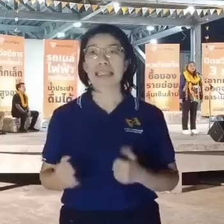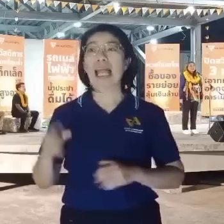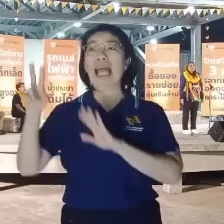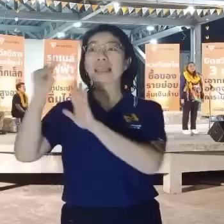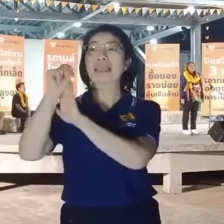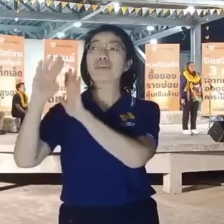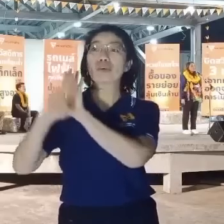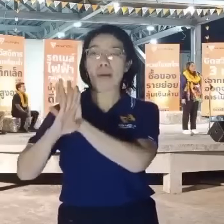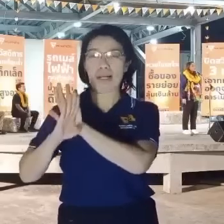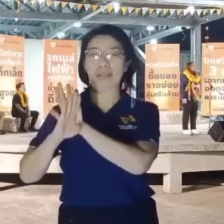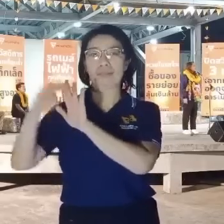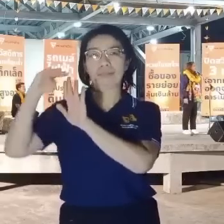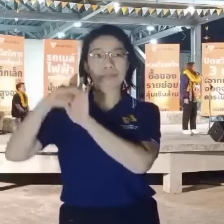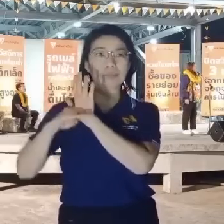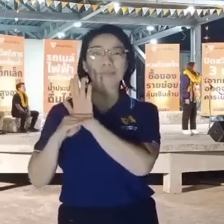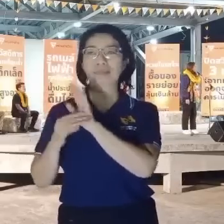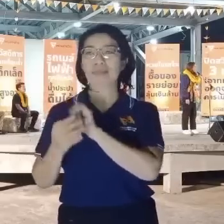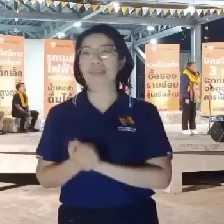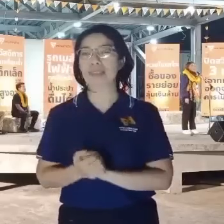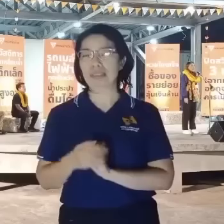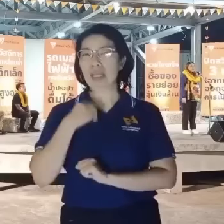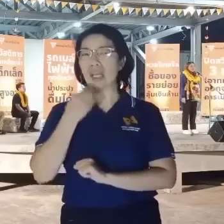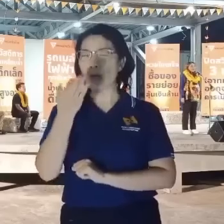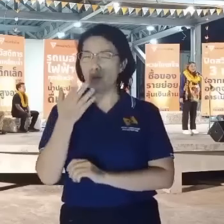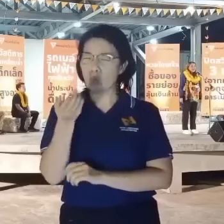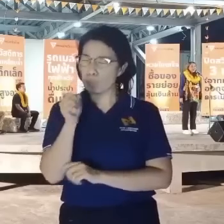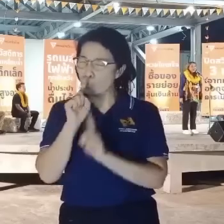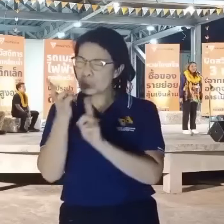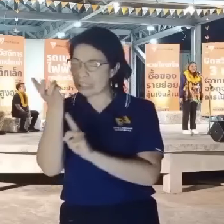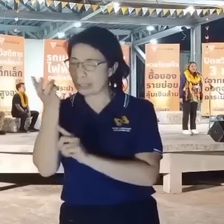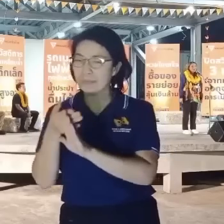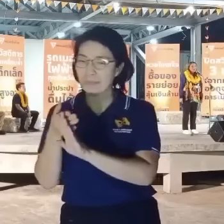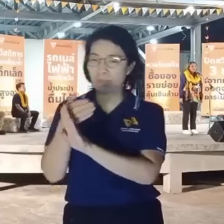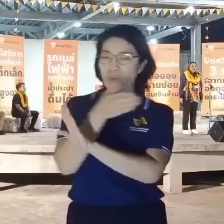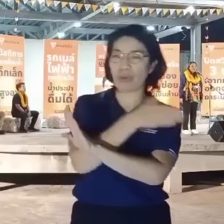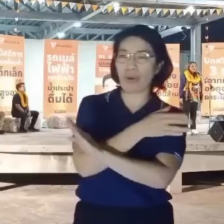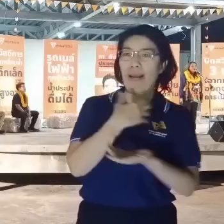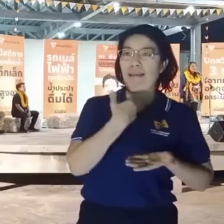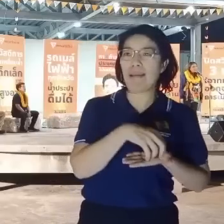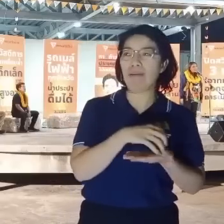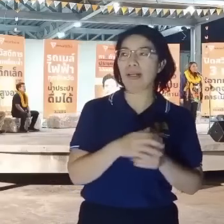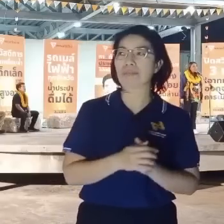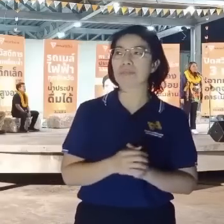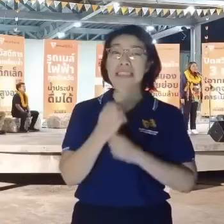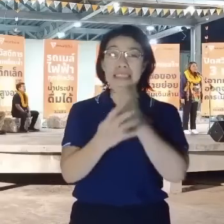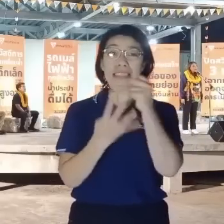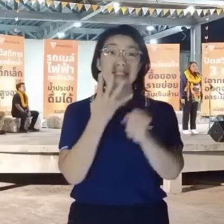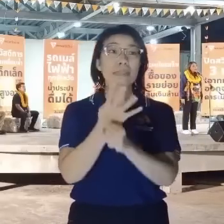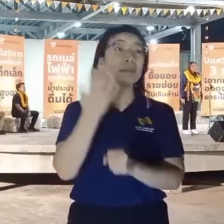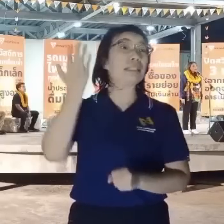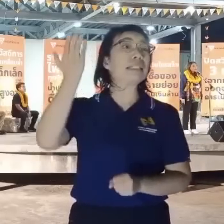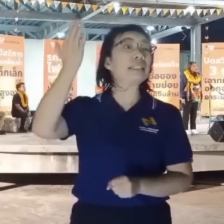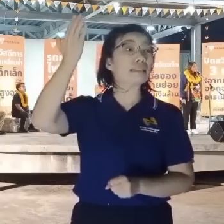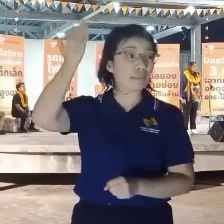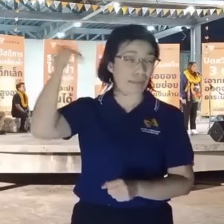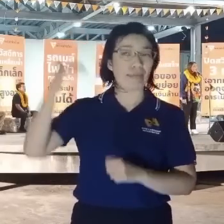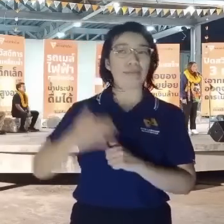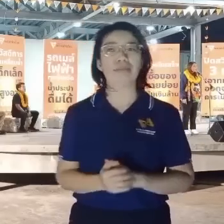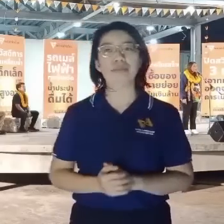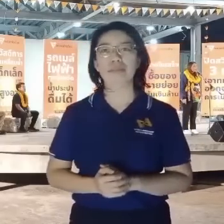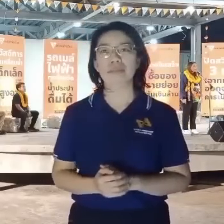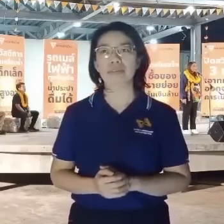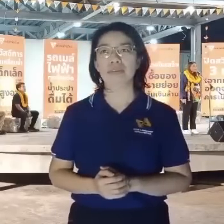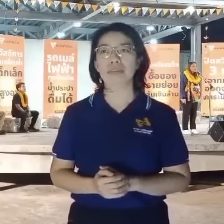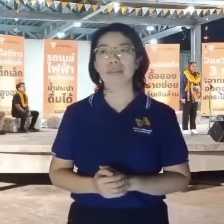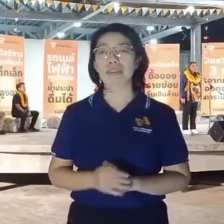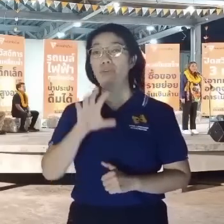ายอยากที่จะย้อนอดีตกันสักเล็กน้อยว่า4ปีที่แล้วตอนที่เราเข้าไ